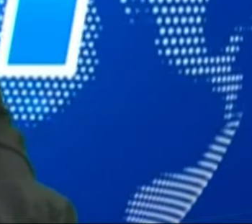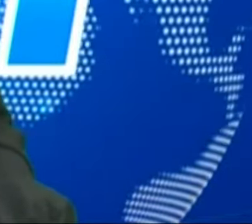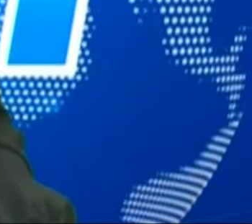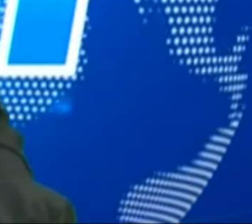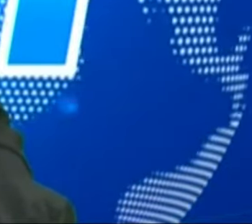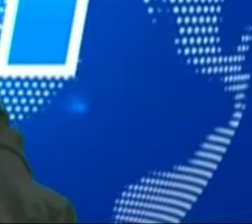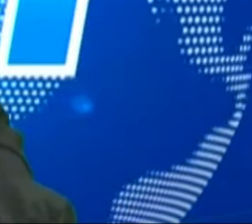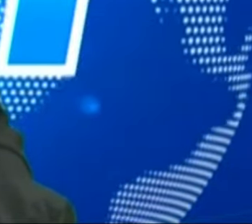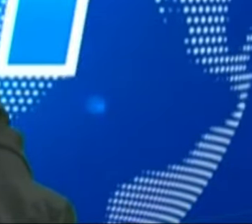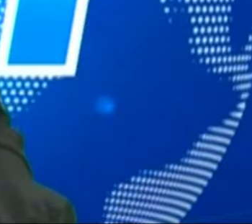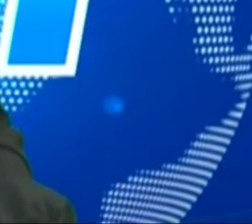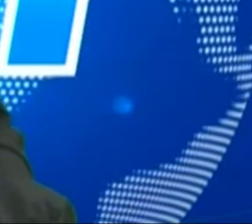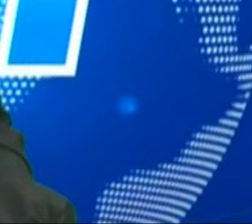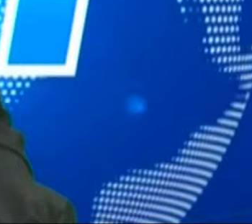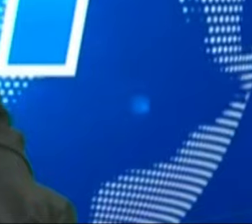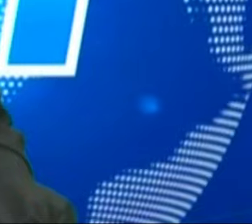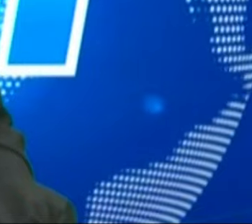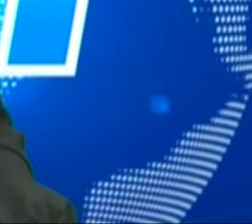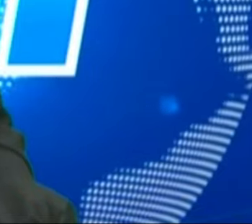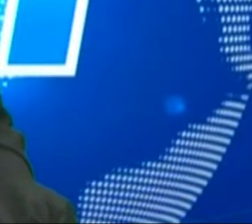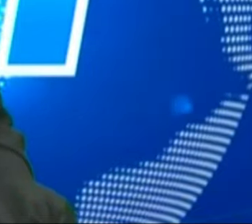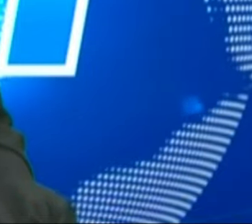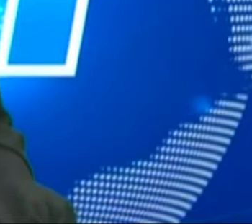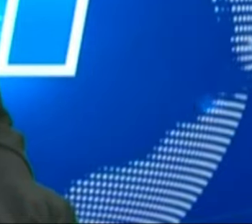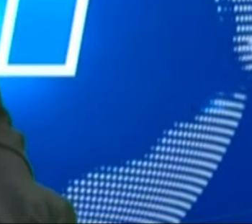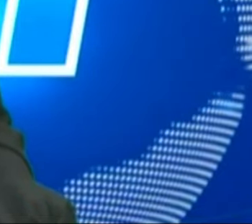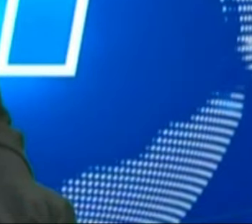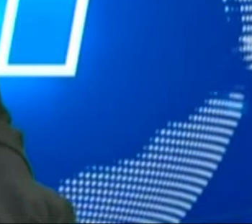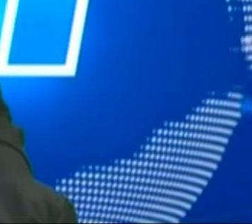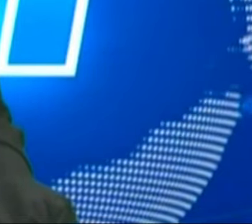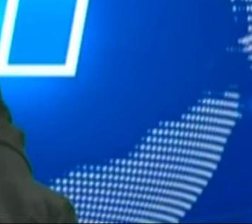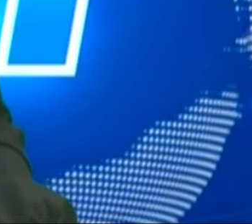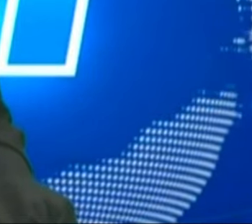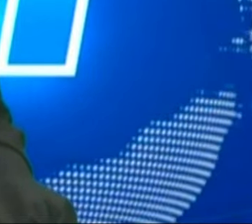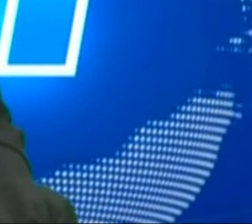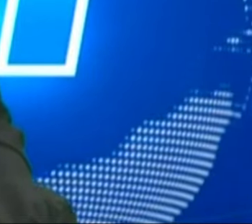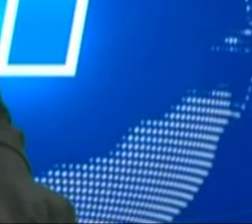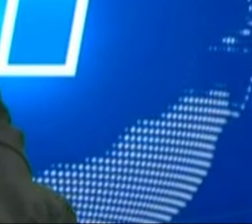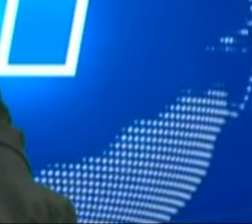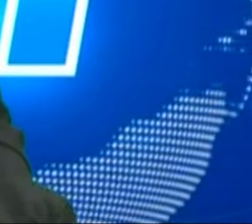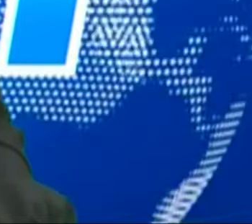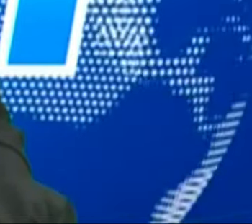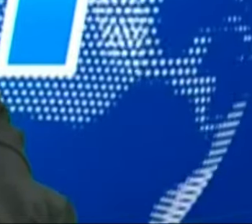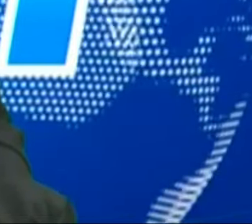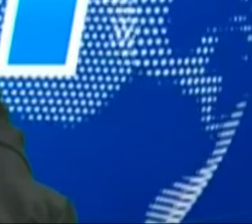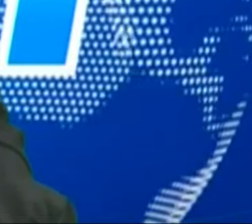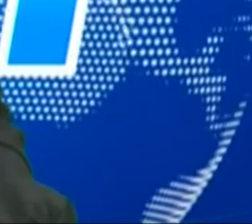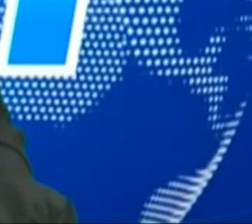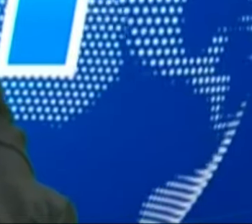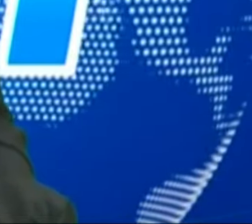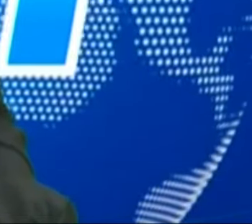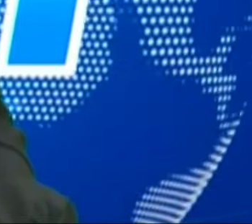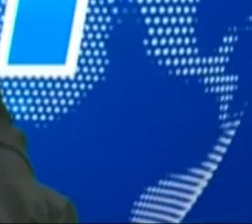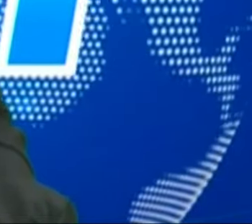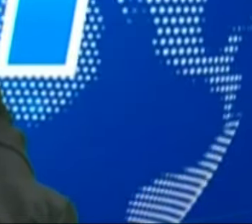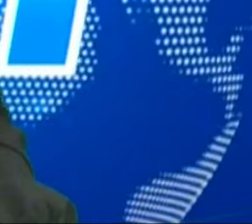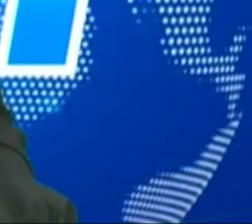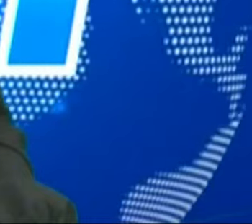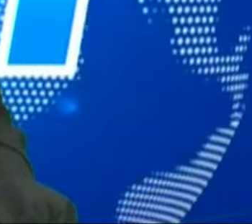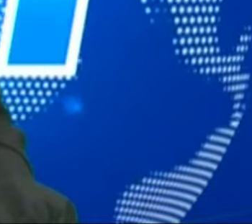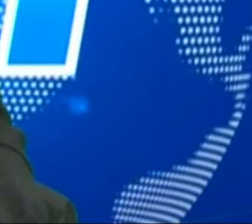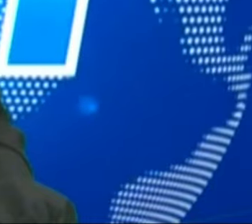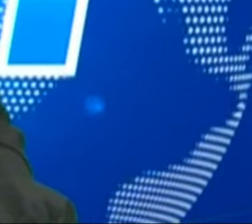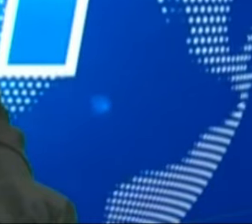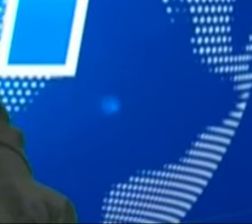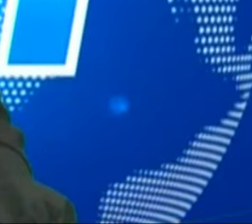femmes maraîchères de Kinshasa plaident pour leur terrain souvent spolié par les personnes de mauvaise foi. Un plaidoyer à suivre également